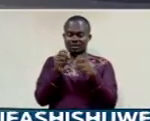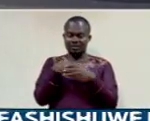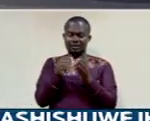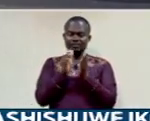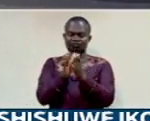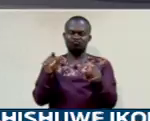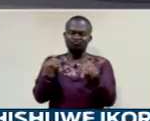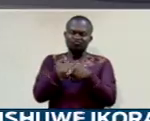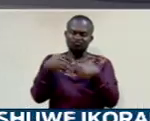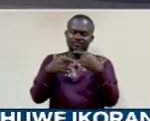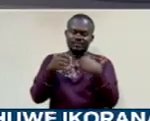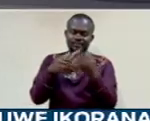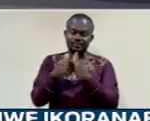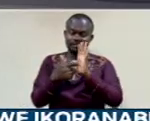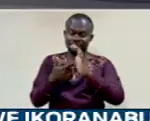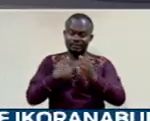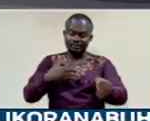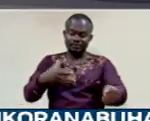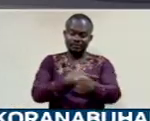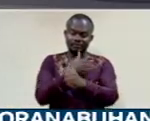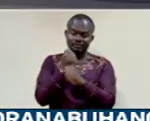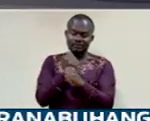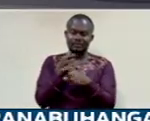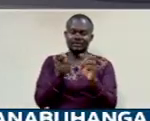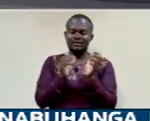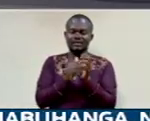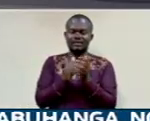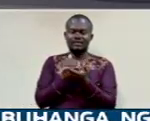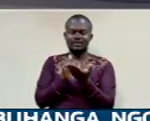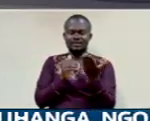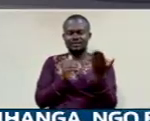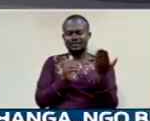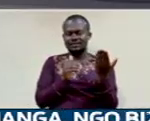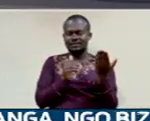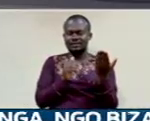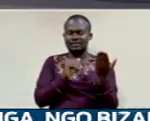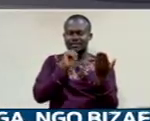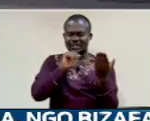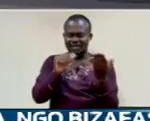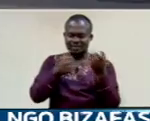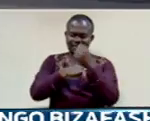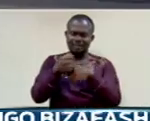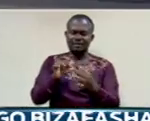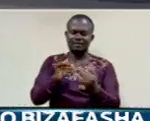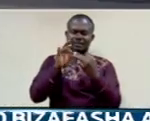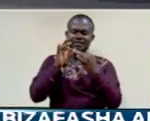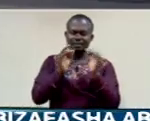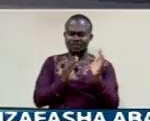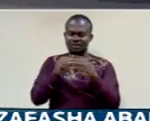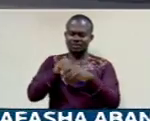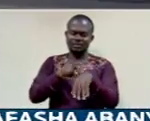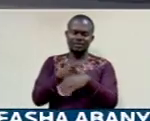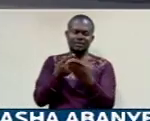urubyiruko nk'uko byakomeje kugaragara bafite imbaraga zo gukora, ariko se nanone nta bikorwa byihariye mubategurira muri bino